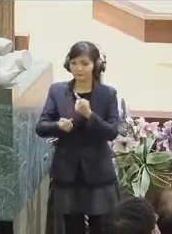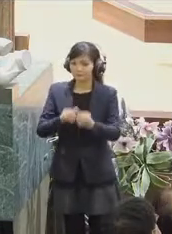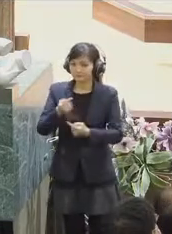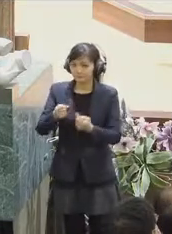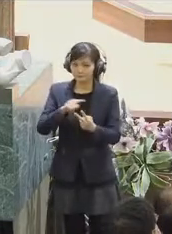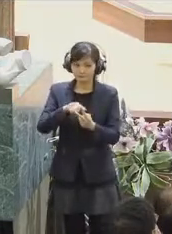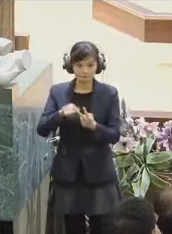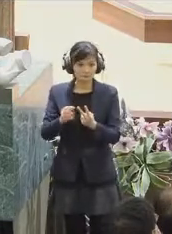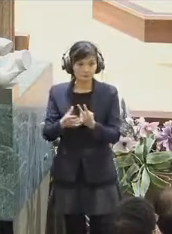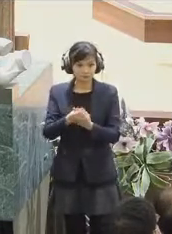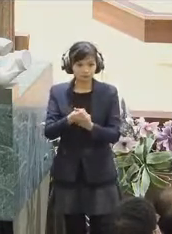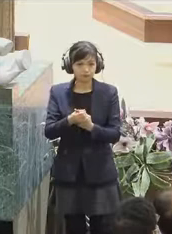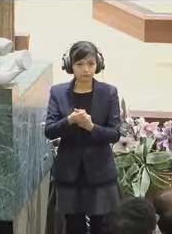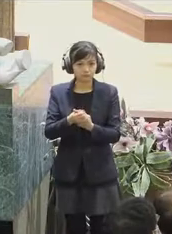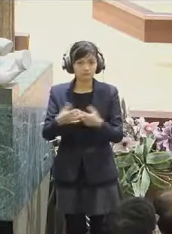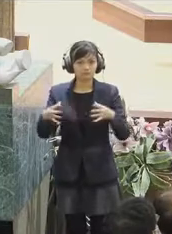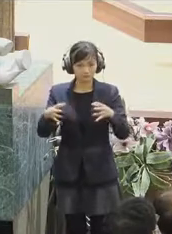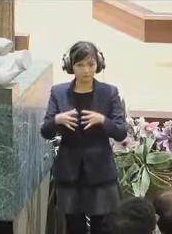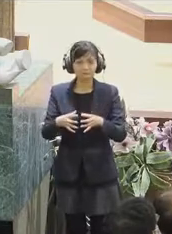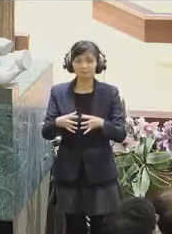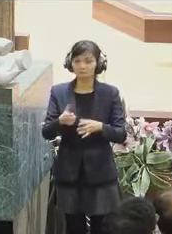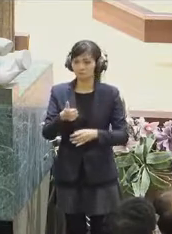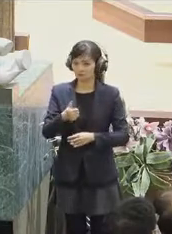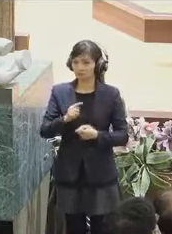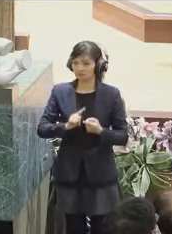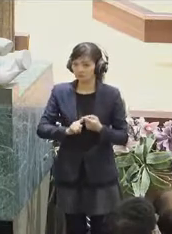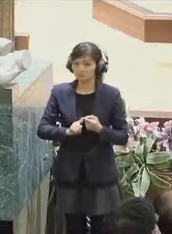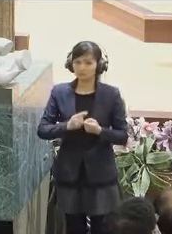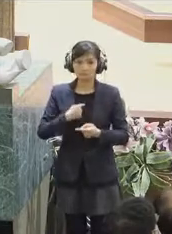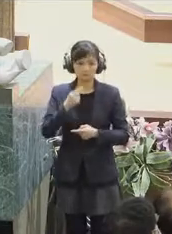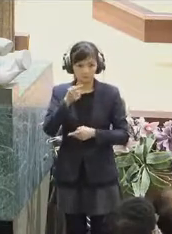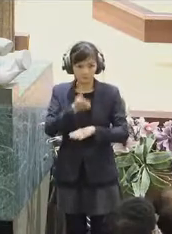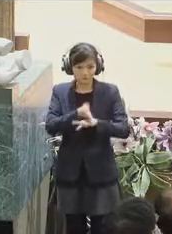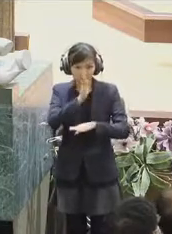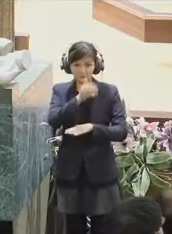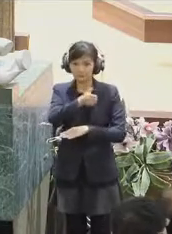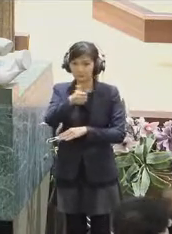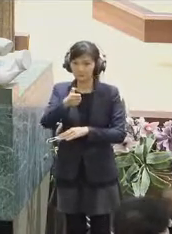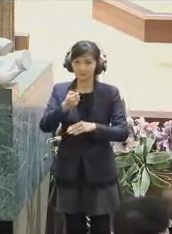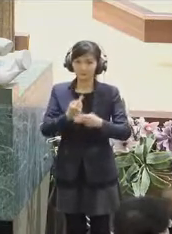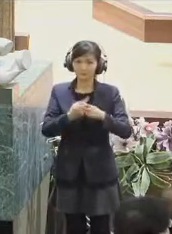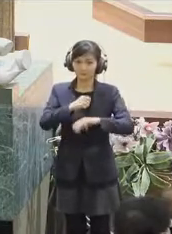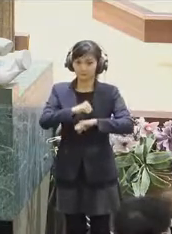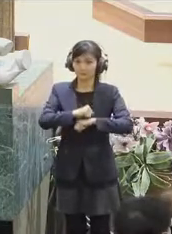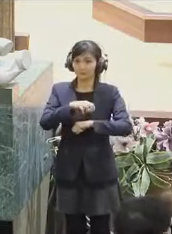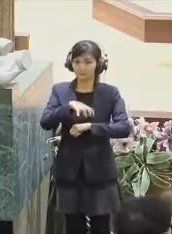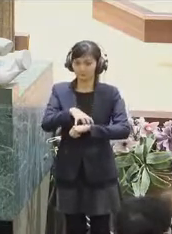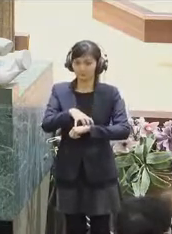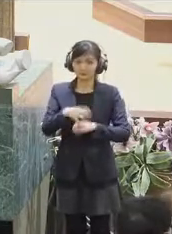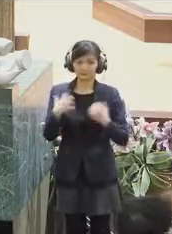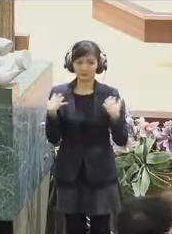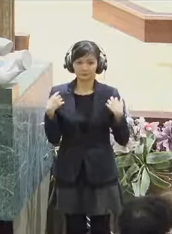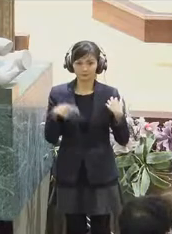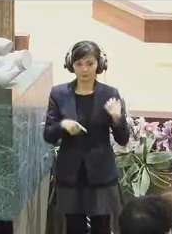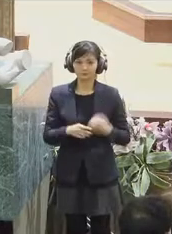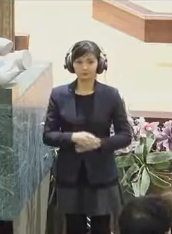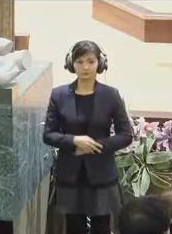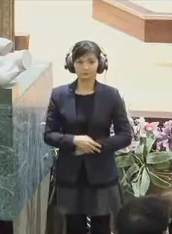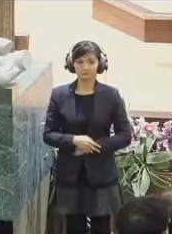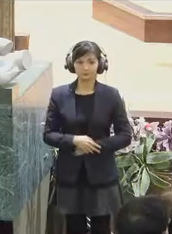Zero for putting together this summit. Thank you all participants, moderators and speakers who made this event so